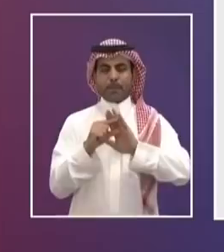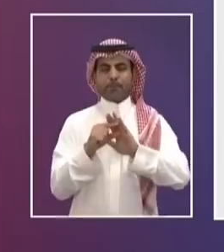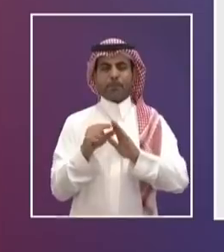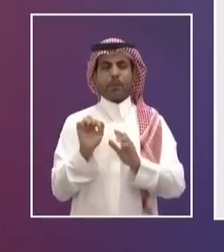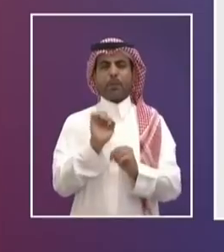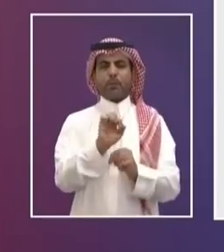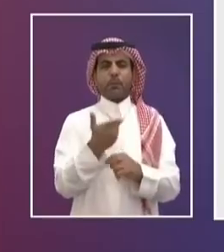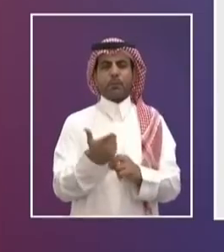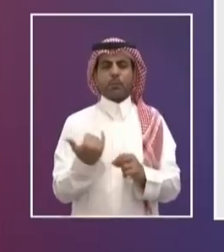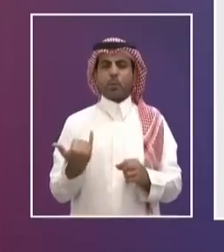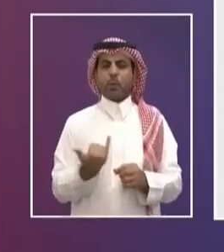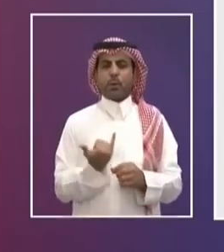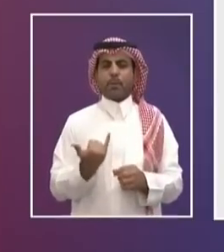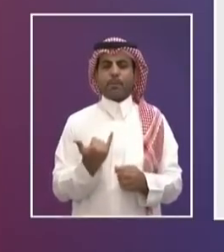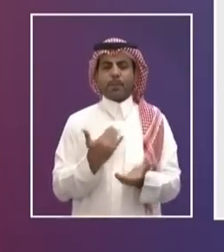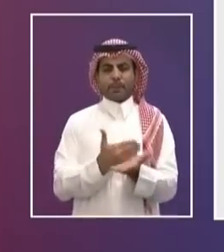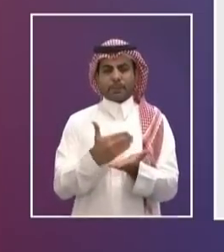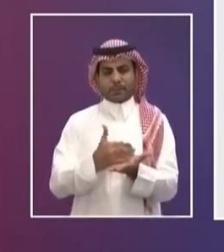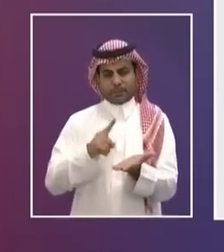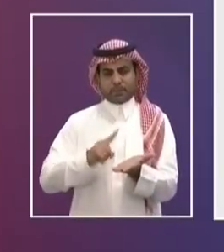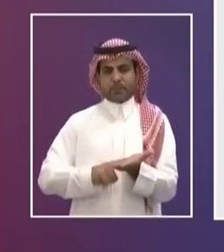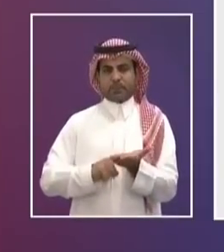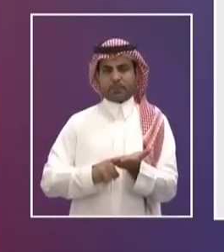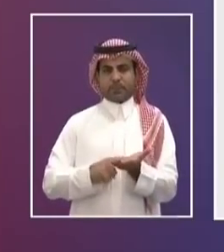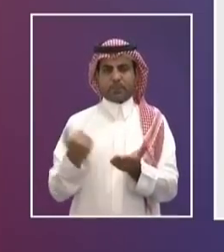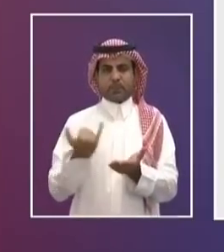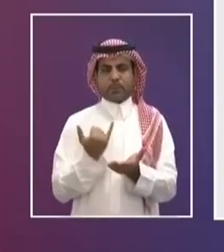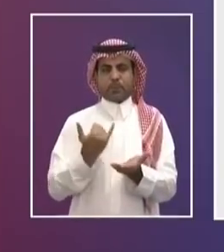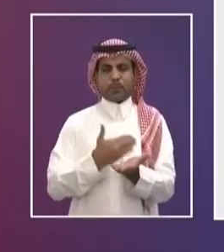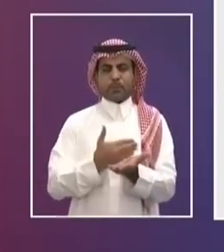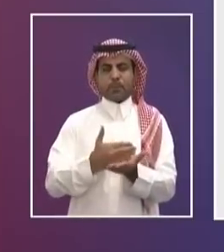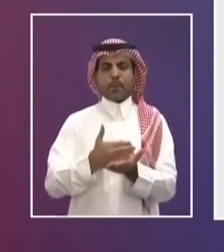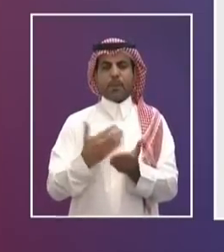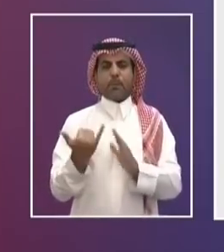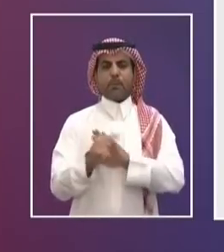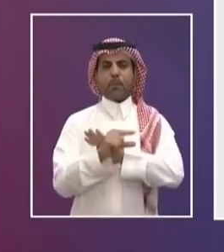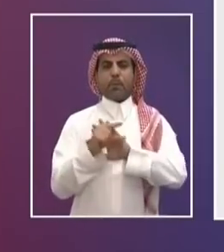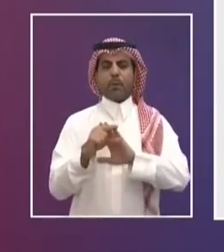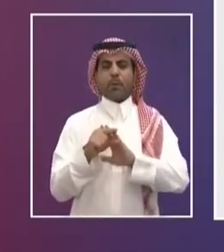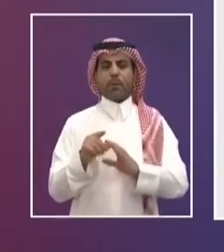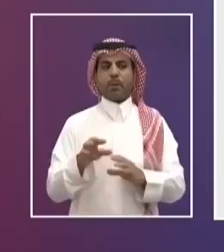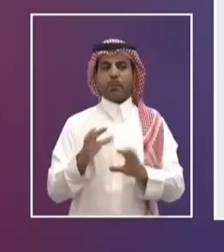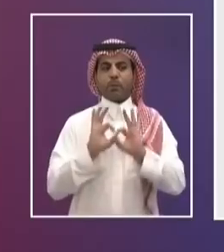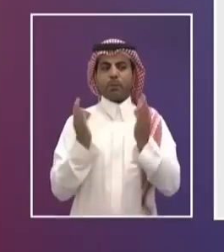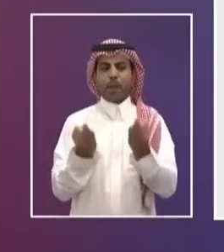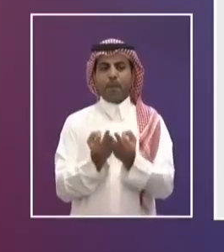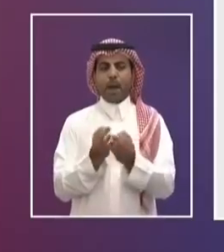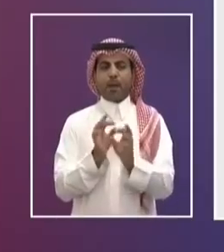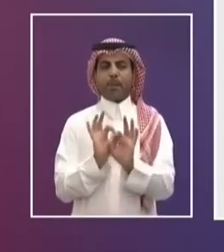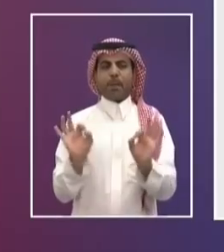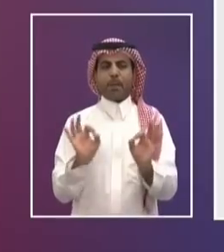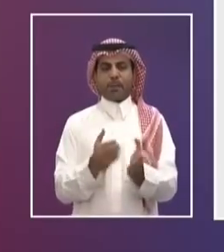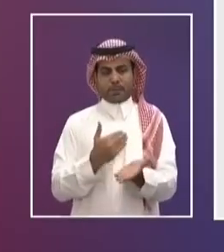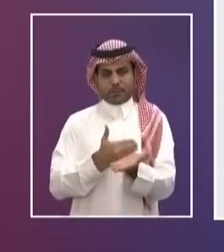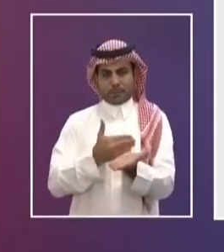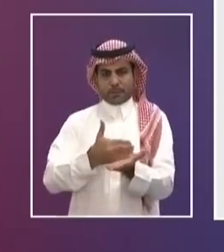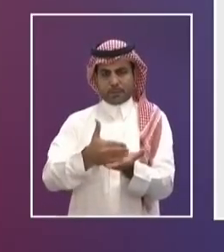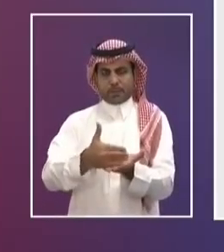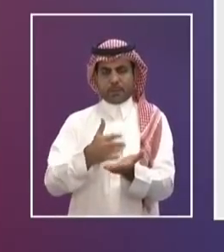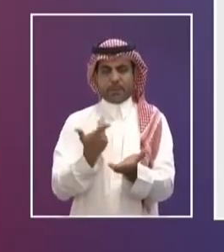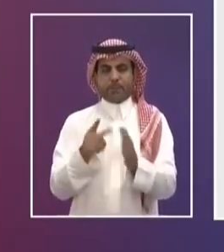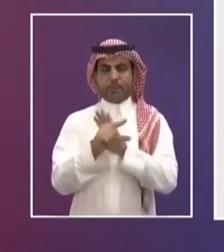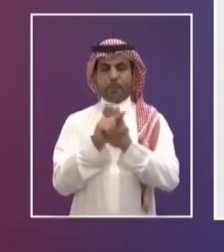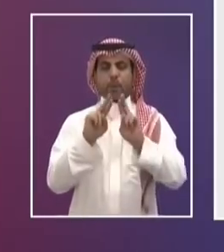موضوع في غاية الأهمية، نعتقد أنه يمسنا جميعا ويمس المجتمع بأكمله. سنتحدث اليوم